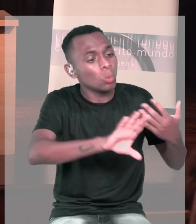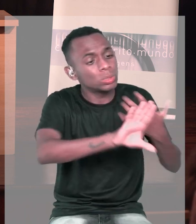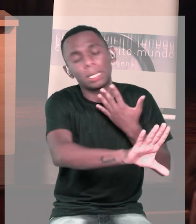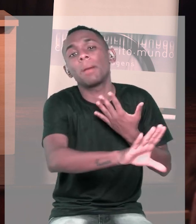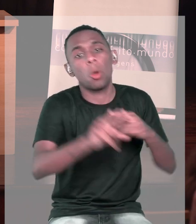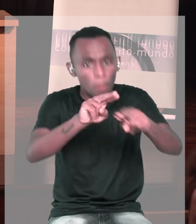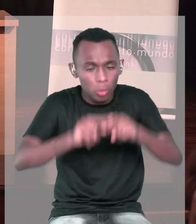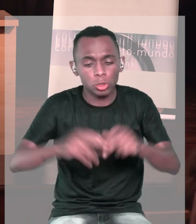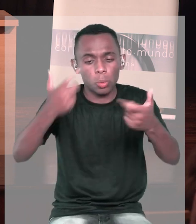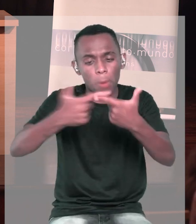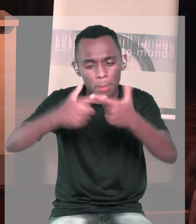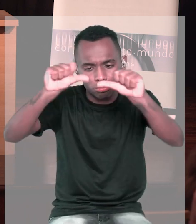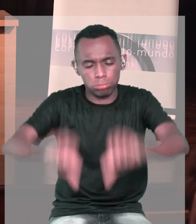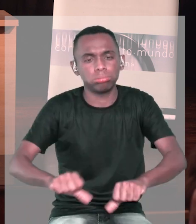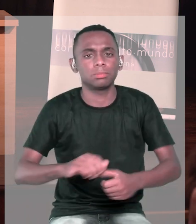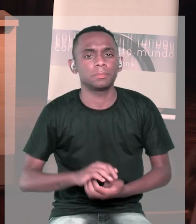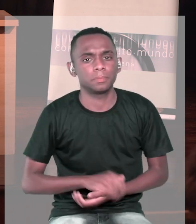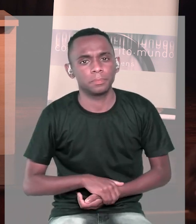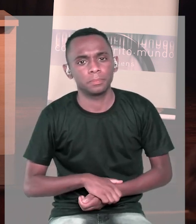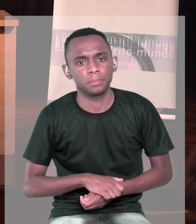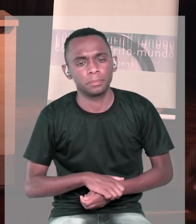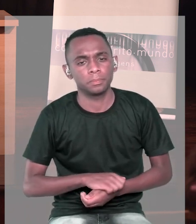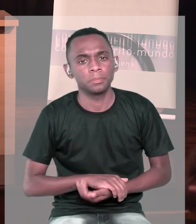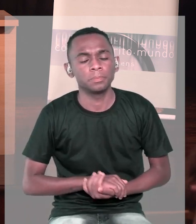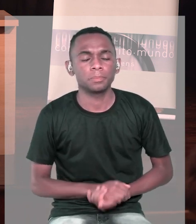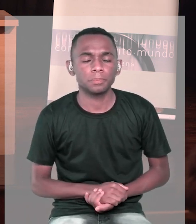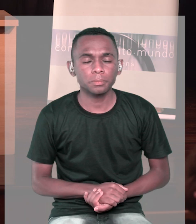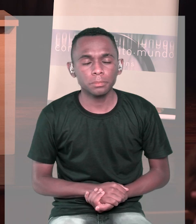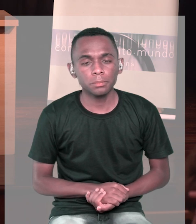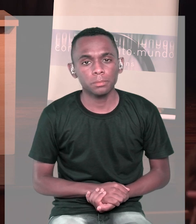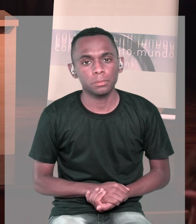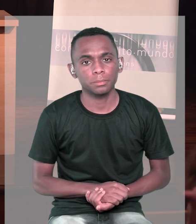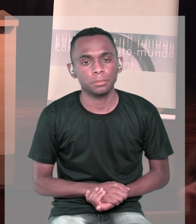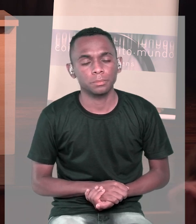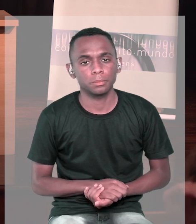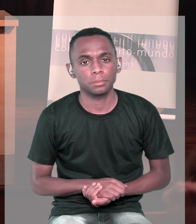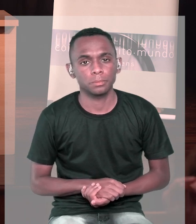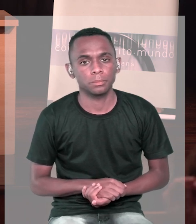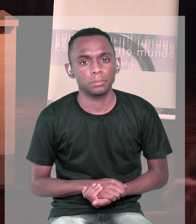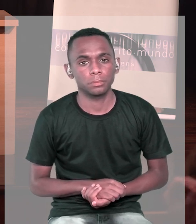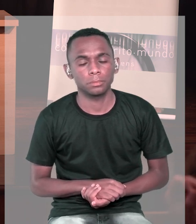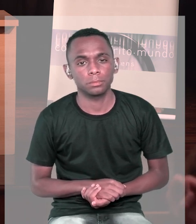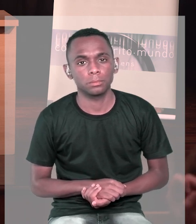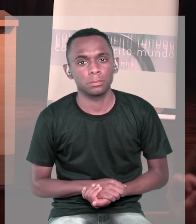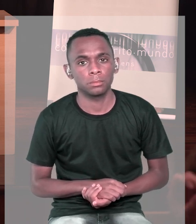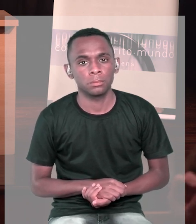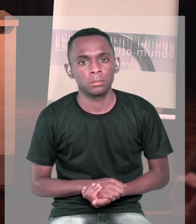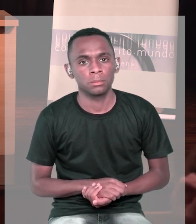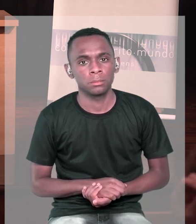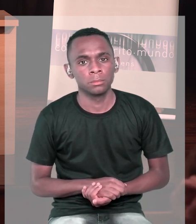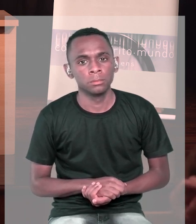que dans la mentalité occidentale, et même dans ce qu'on